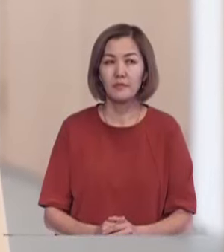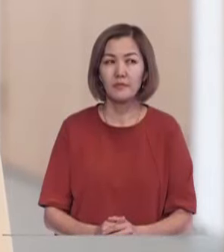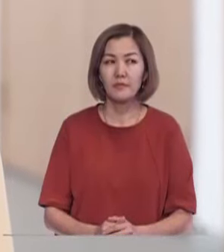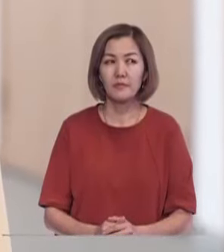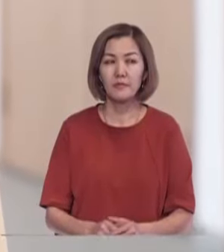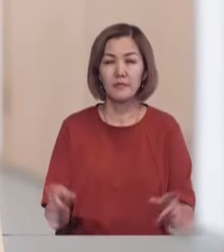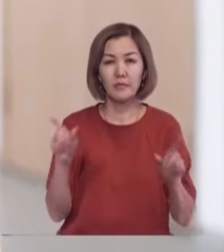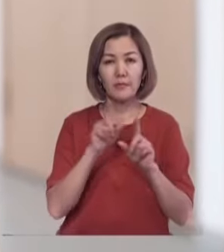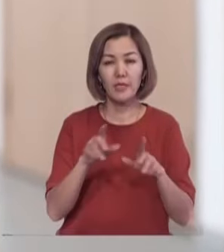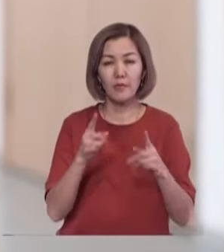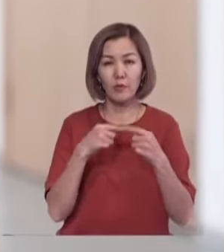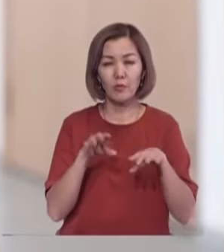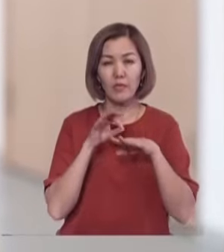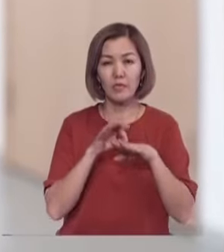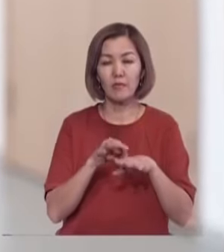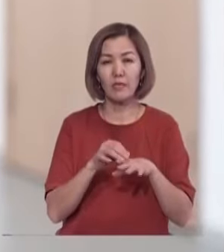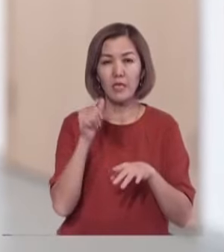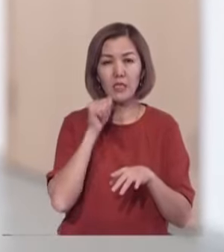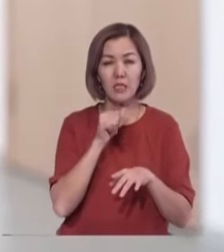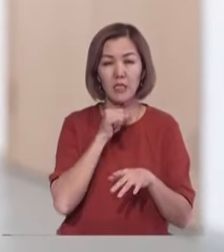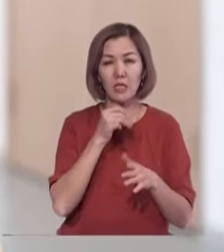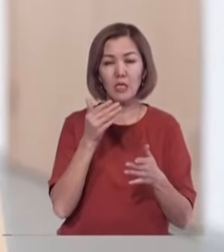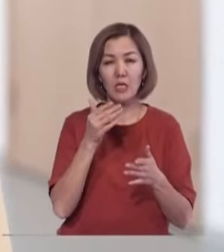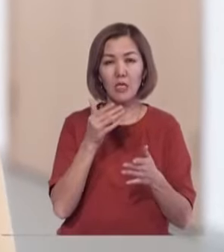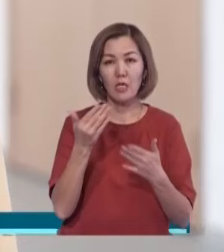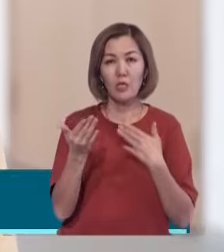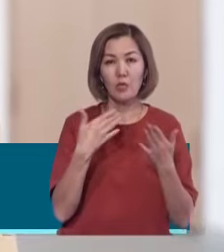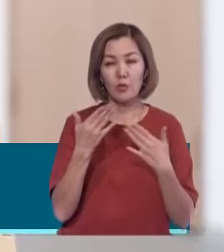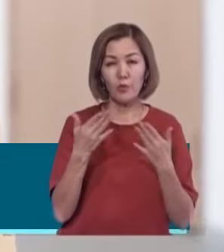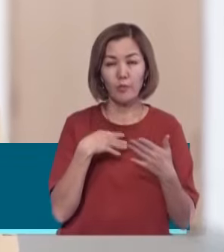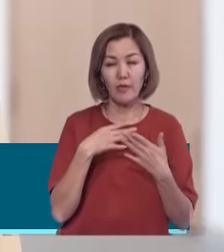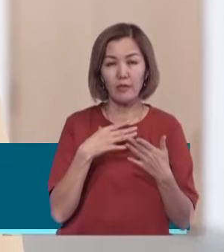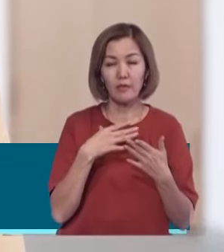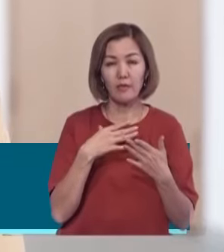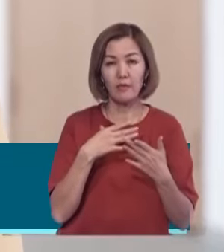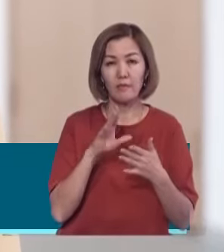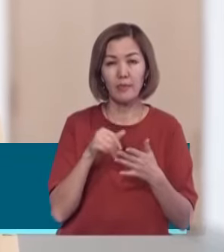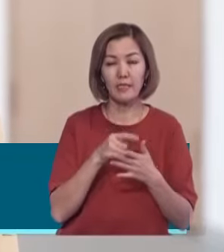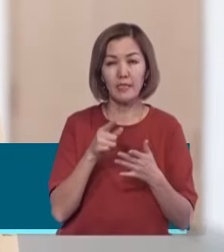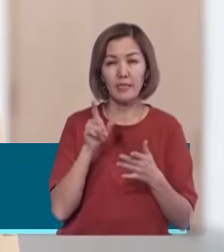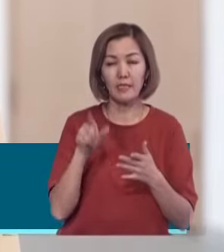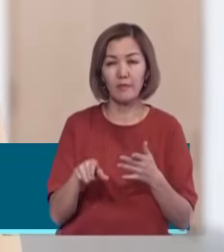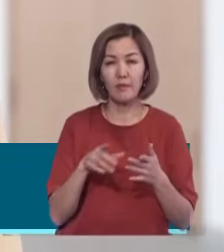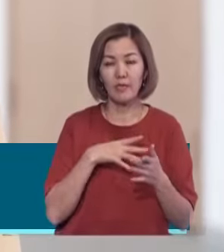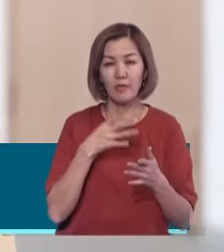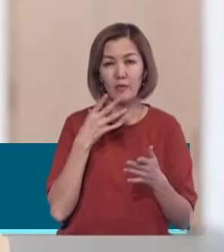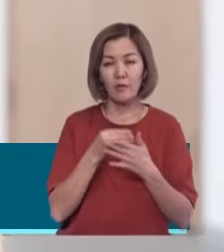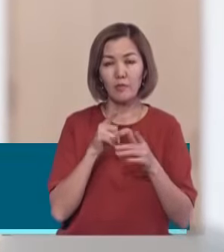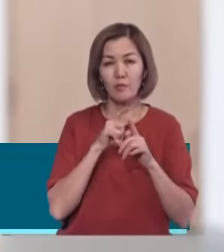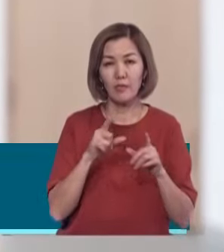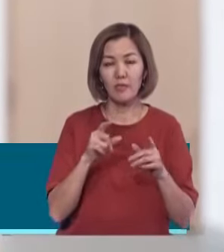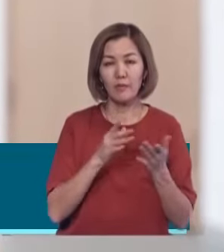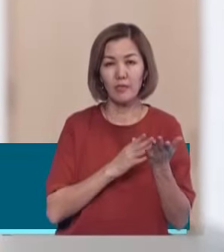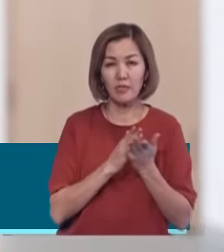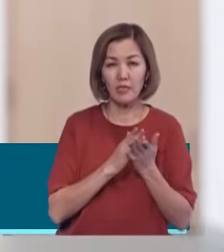Мектебімізде ұйымдастырылып жатқан сыр сұхбат. Бұл жердегі ең басты кейіпкер өзіміздің мектептің